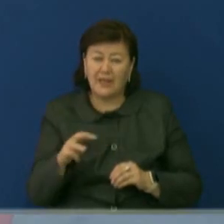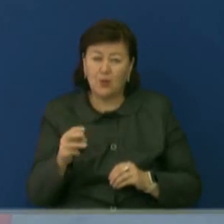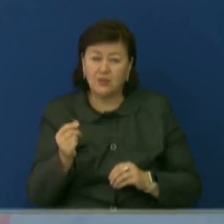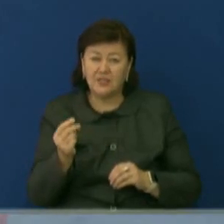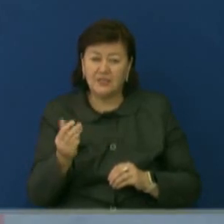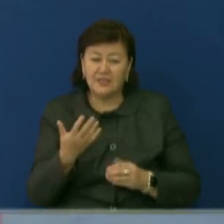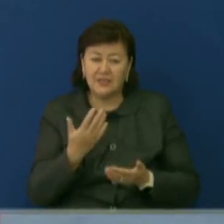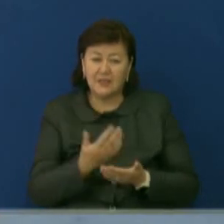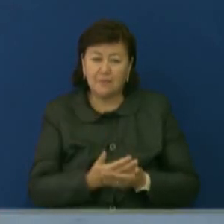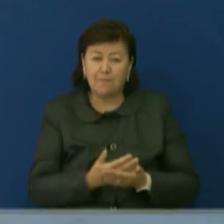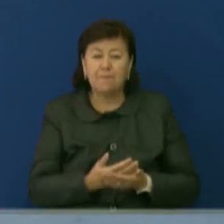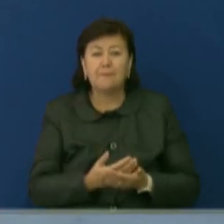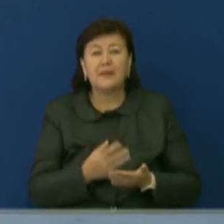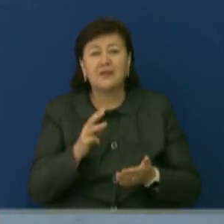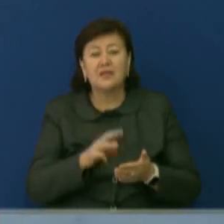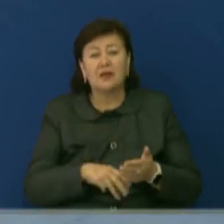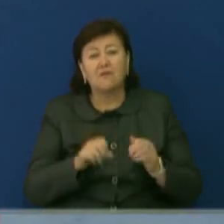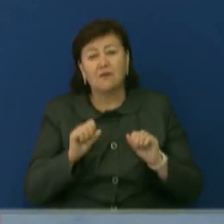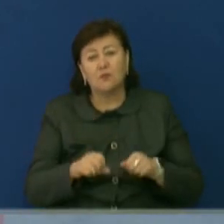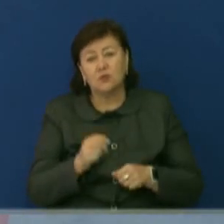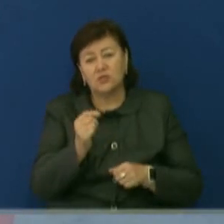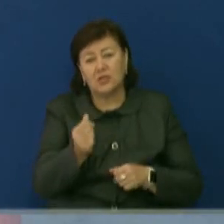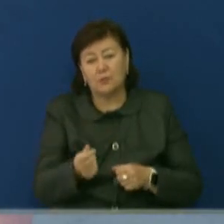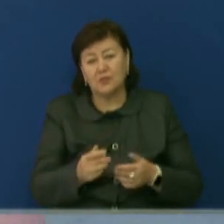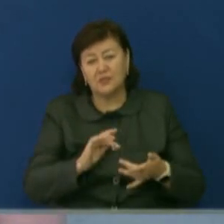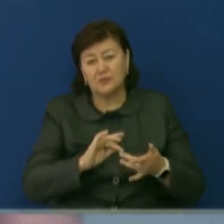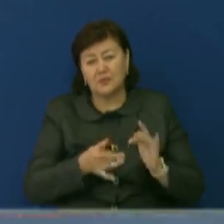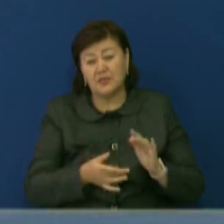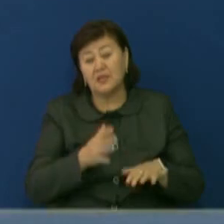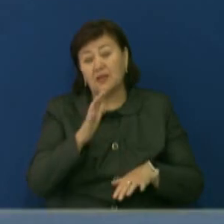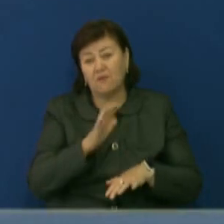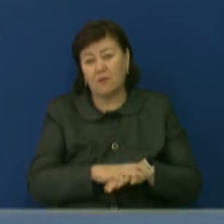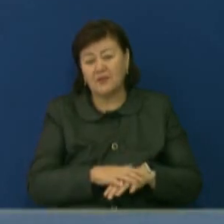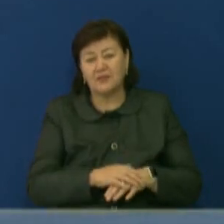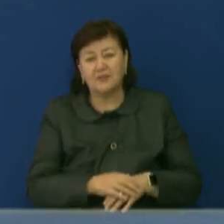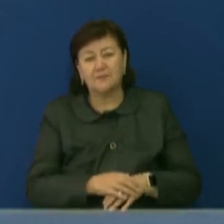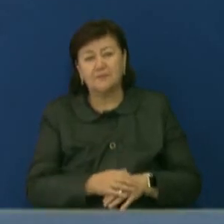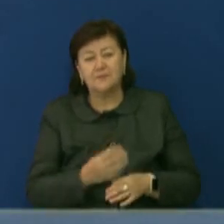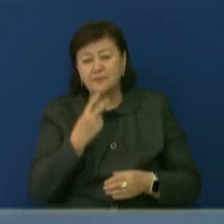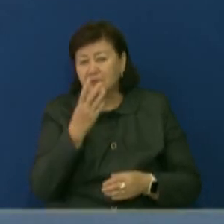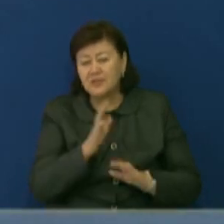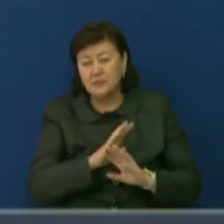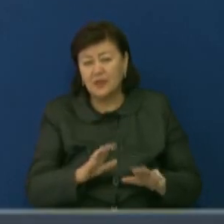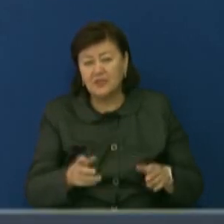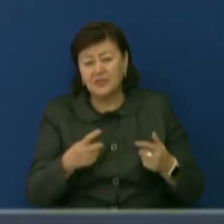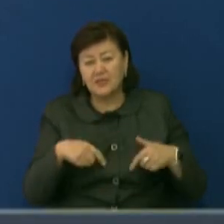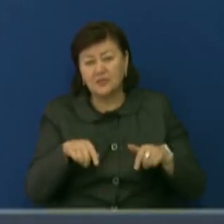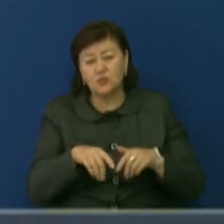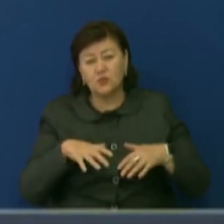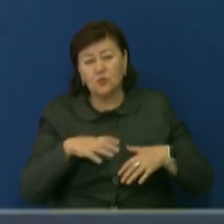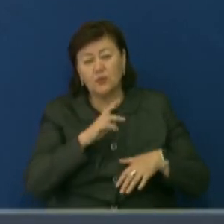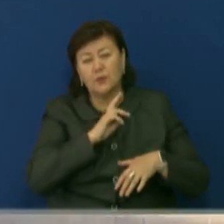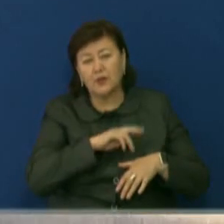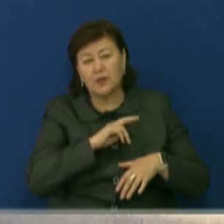Наложенные административные штрафы можно оплатить в электронном виде или в отделениях банков. Несмотря на проводимую работу, граждане не